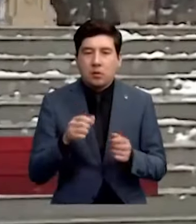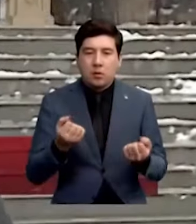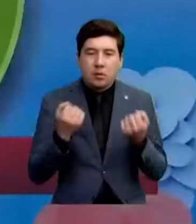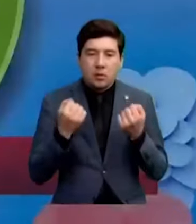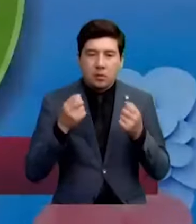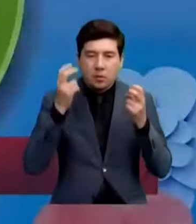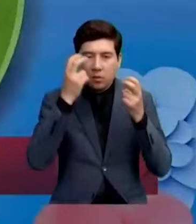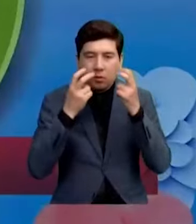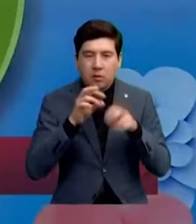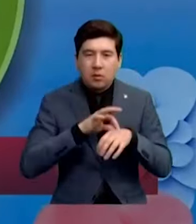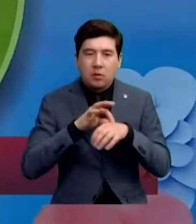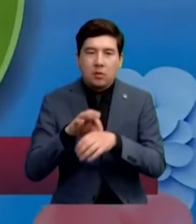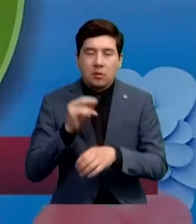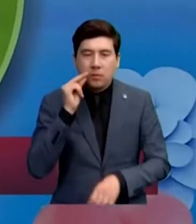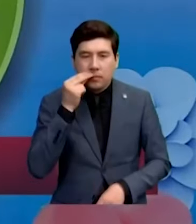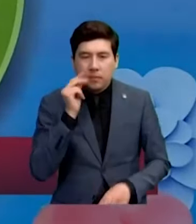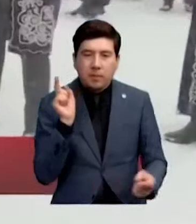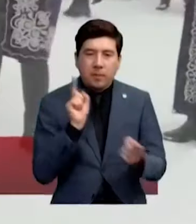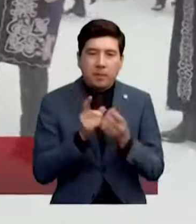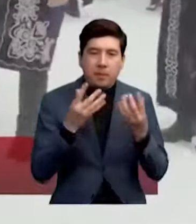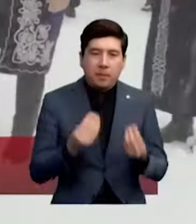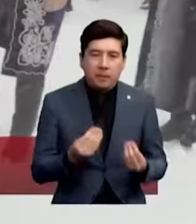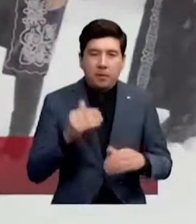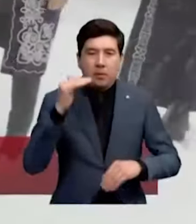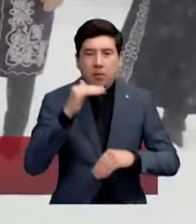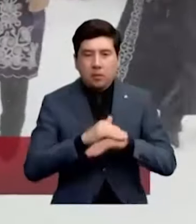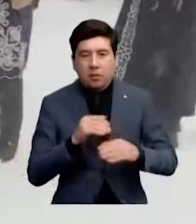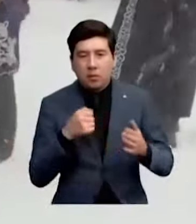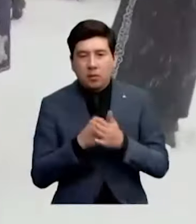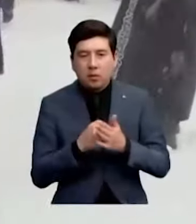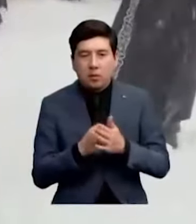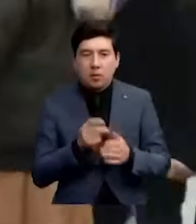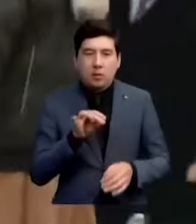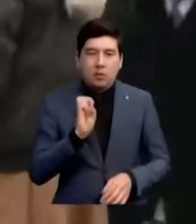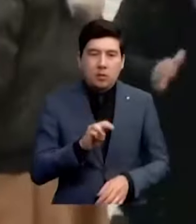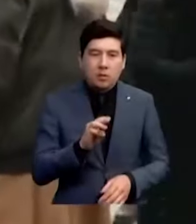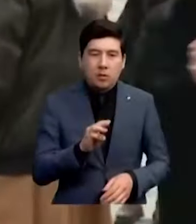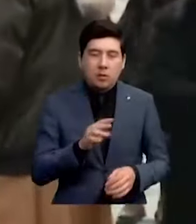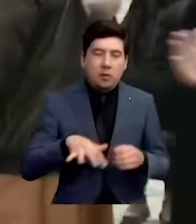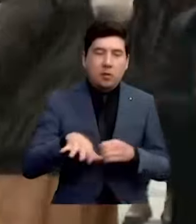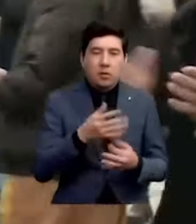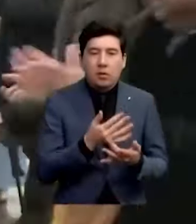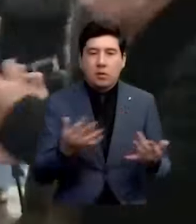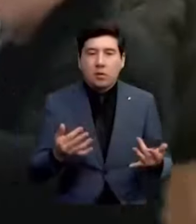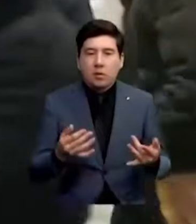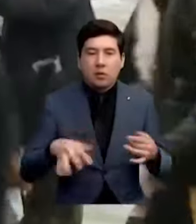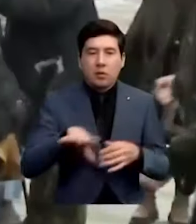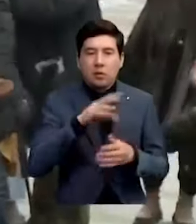барадыңыз. Жалпы Шымкенттегі көрісу күні кешке дейін жалғасты. Халық көп жиналатын саябақтарда түрлі іс-шаралар